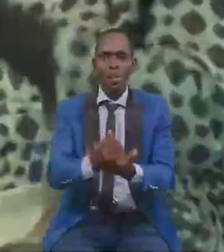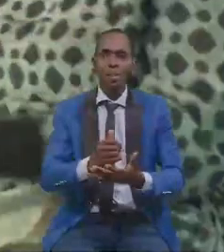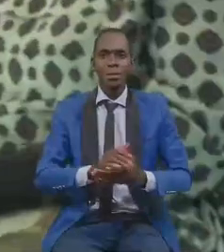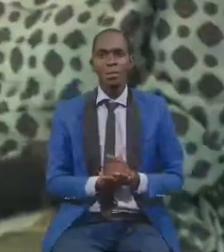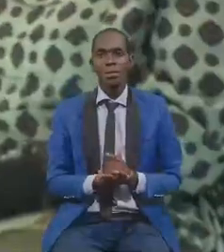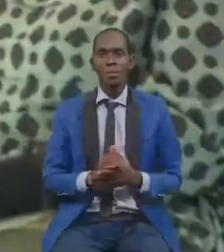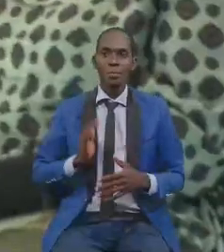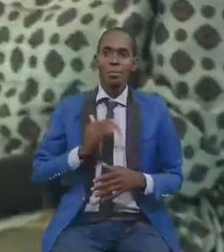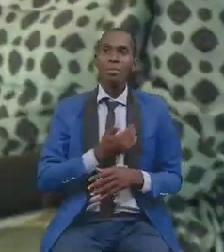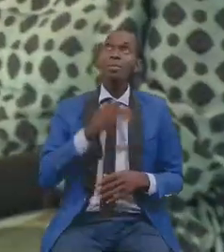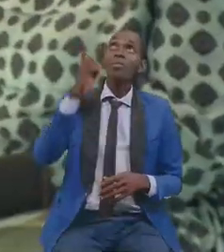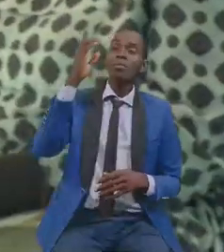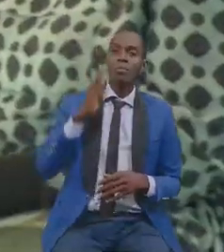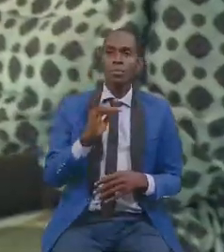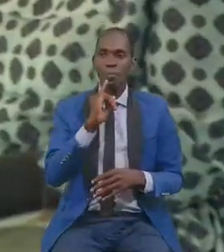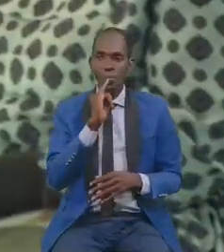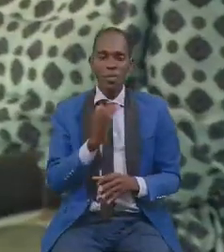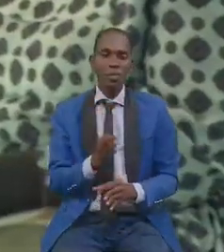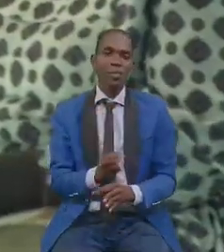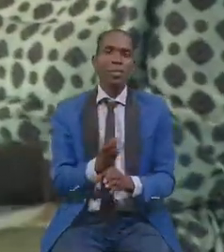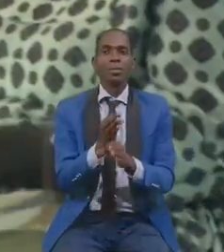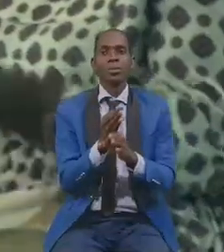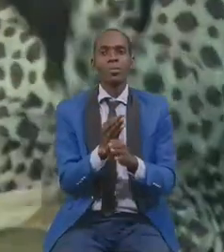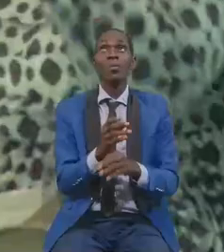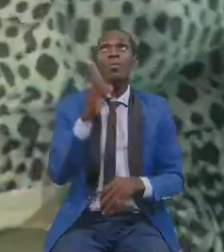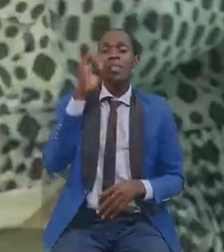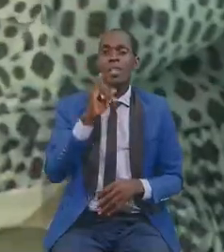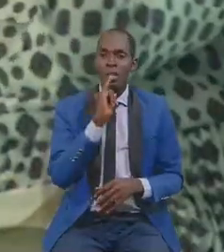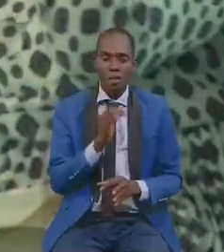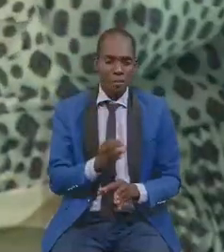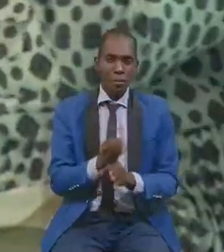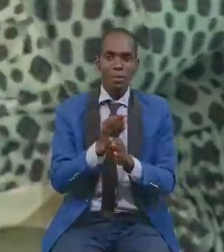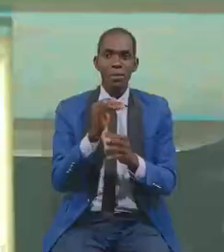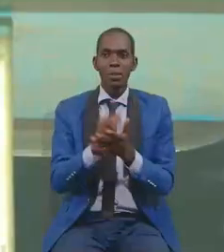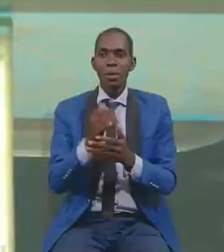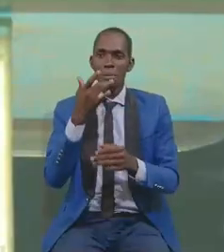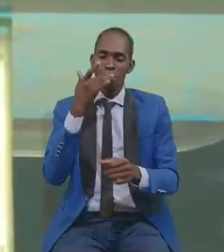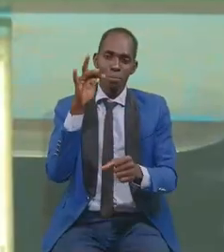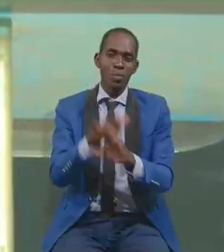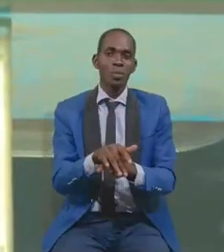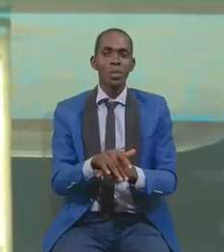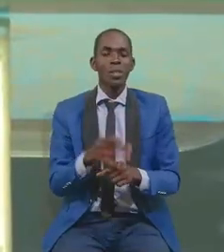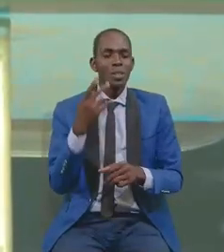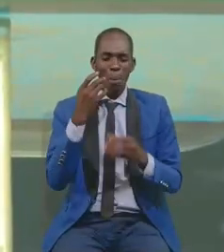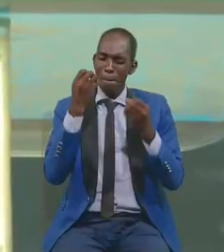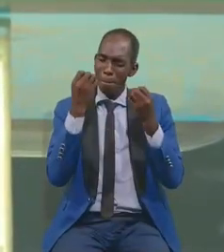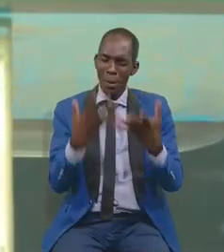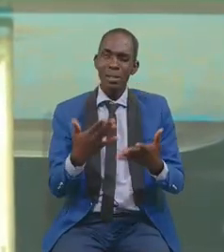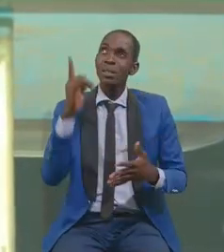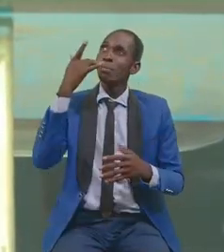Notre Dieu est fidèle. Il est fidèle, lui qui a promis. Regardez ce qui, tant de choses qu'il nous a